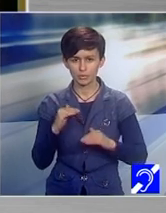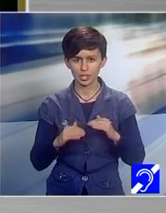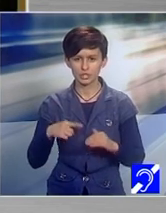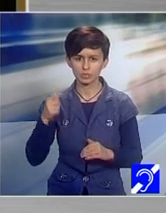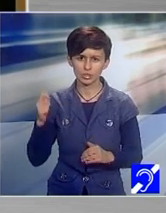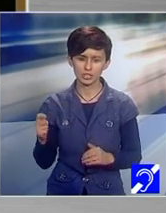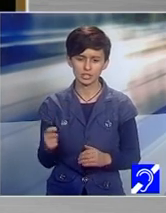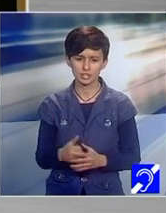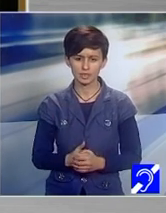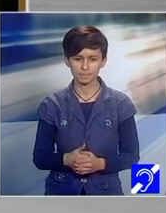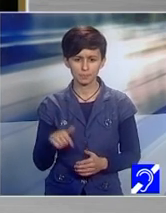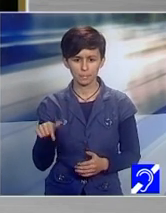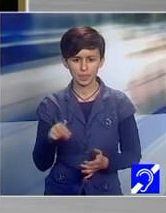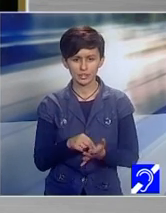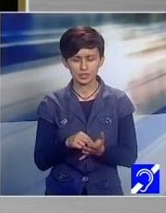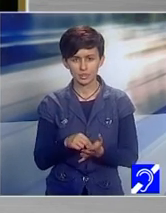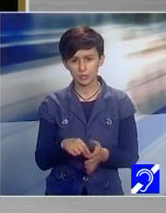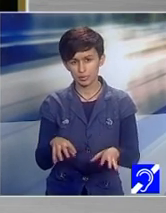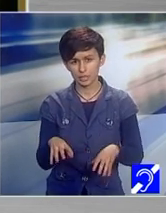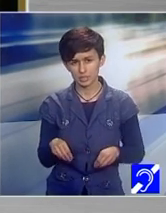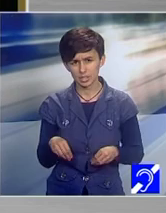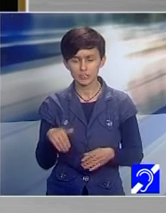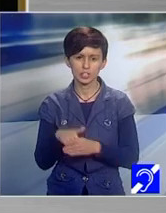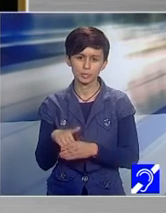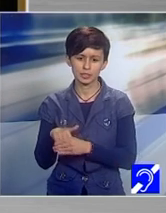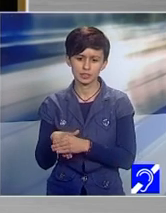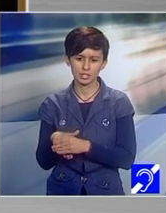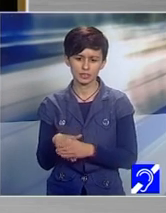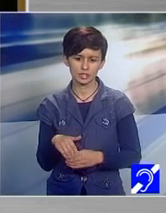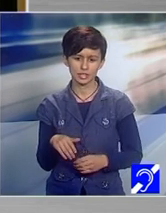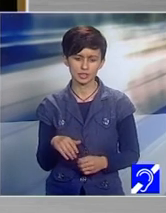votează, adică se propune, se acceptă, se votează și